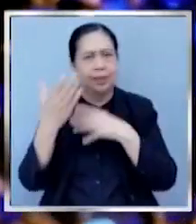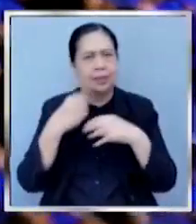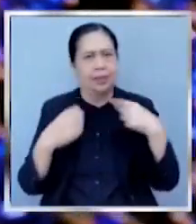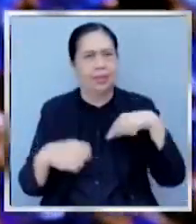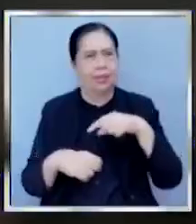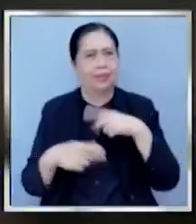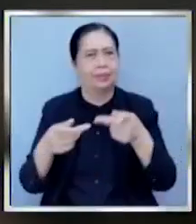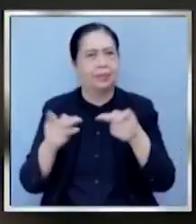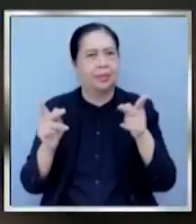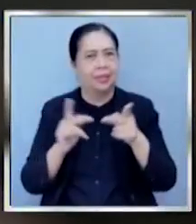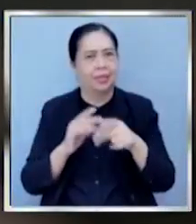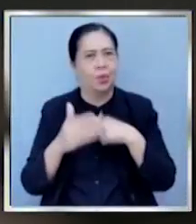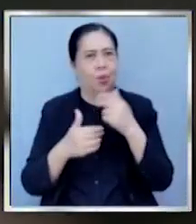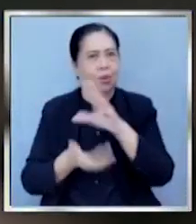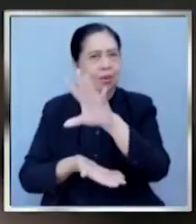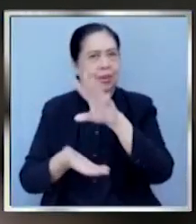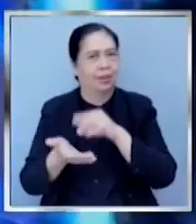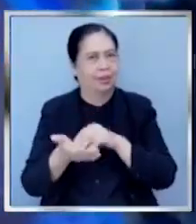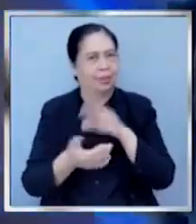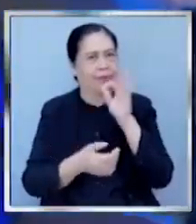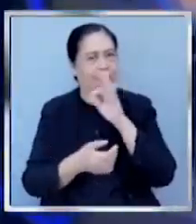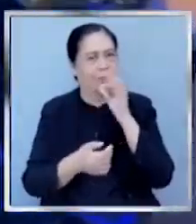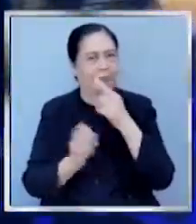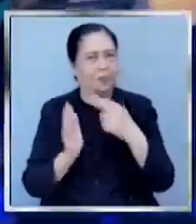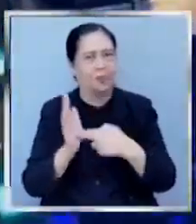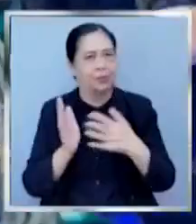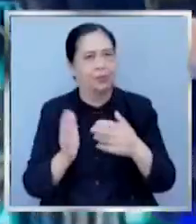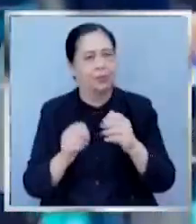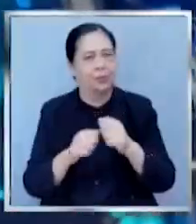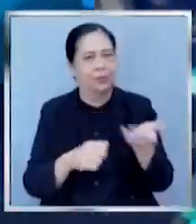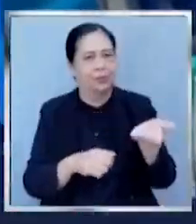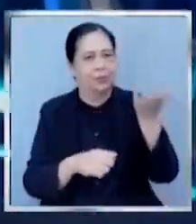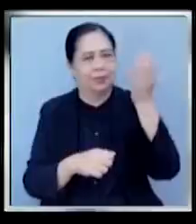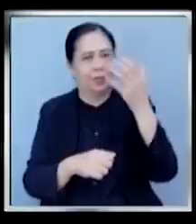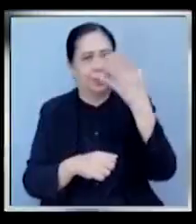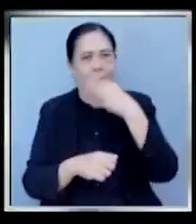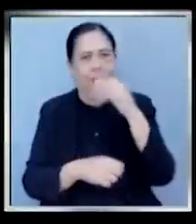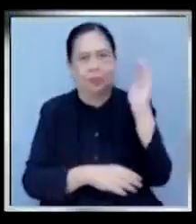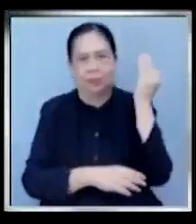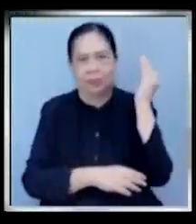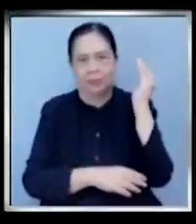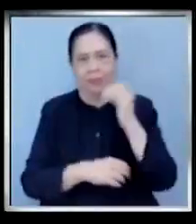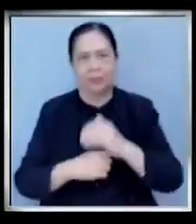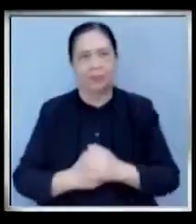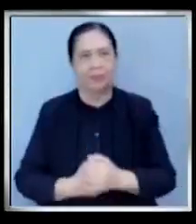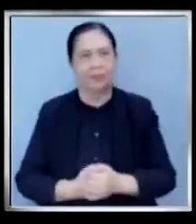gustong sundan ang yapak ng mga Pinay na kumatawan sa bansa sa prestigyosong beauty pageant.